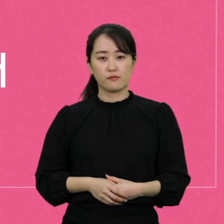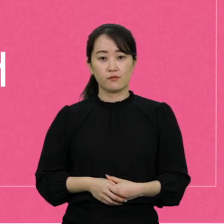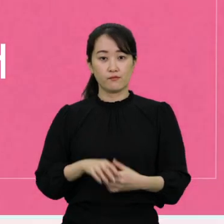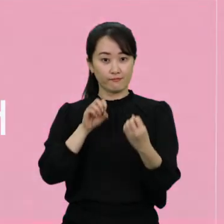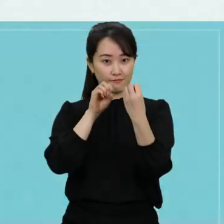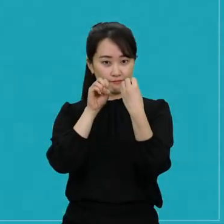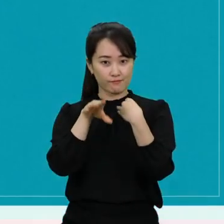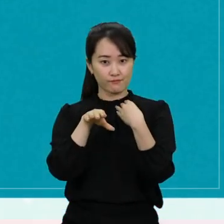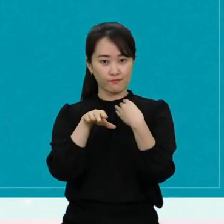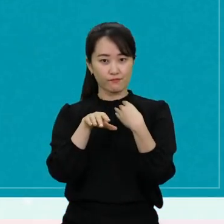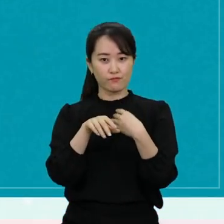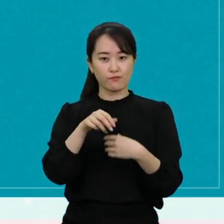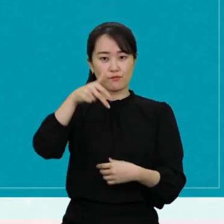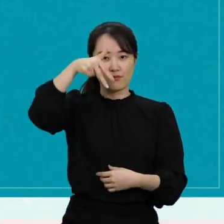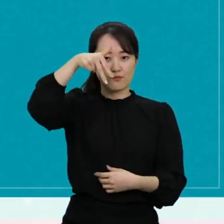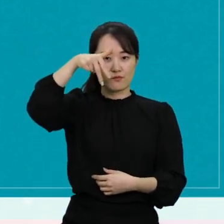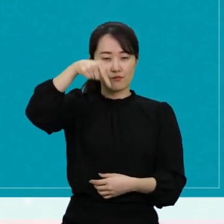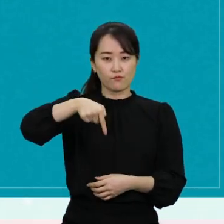정답은